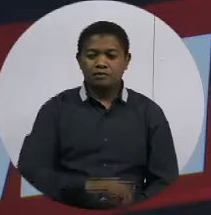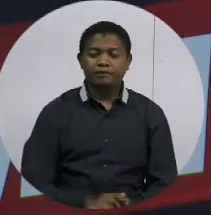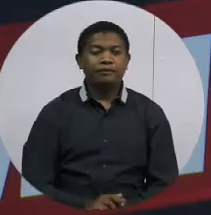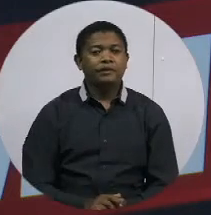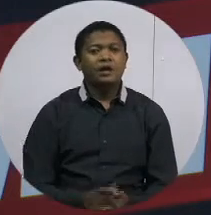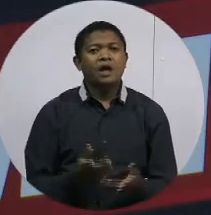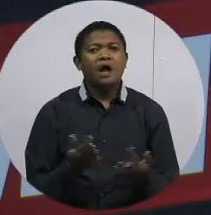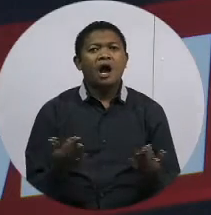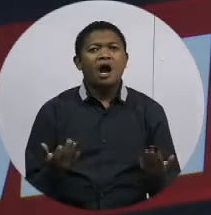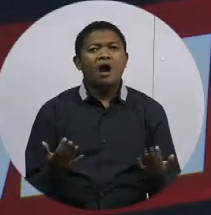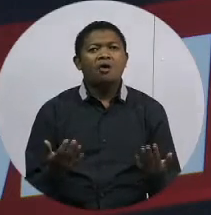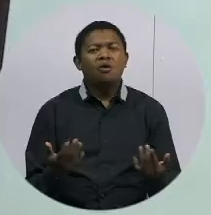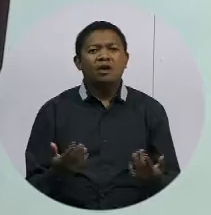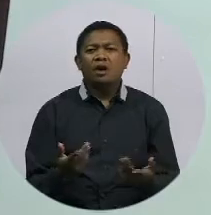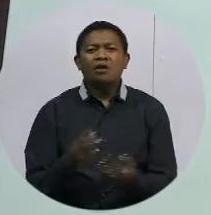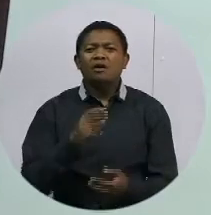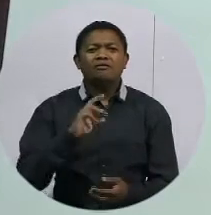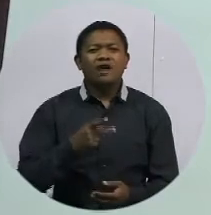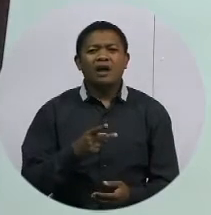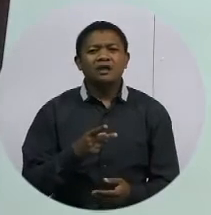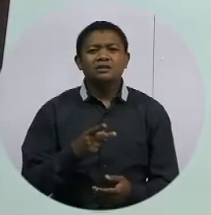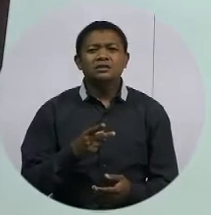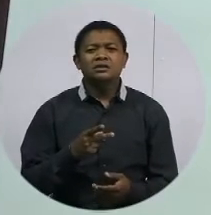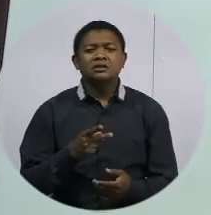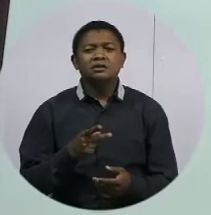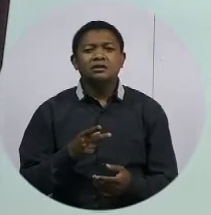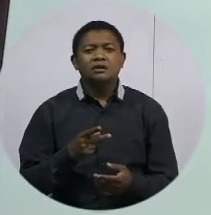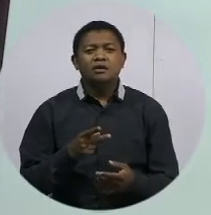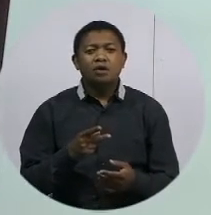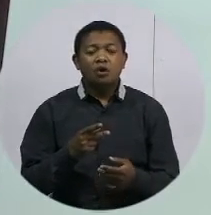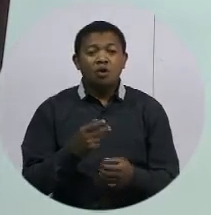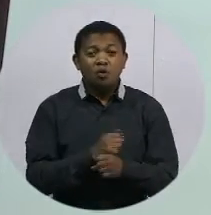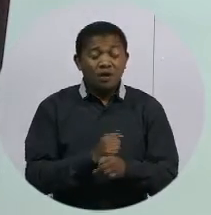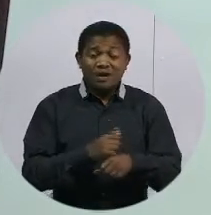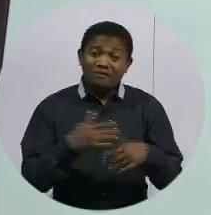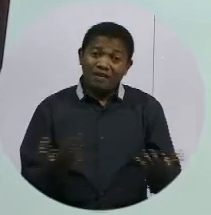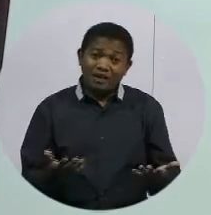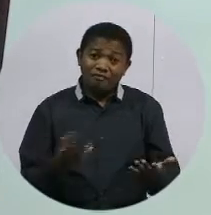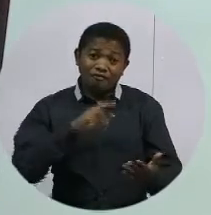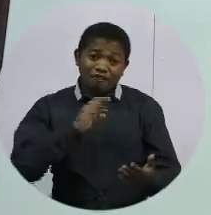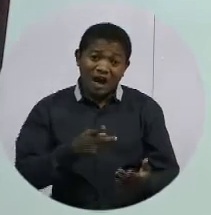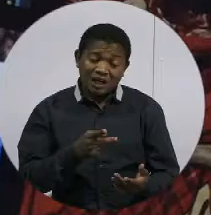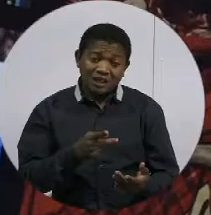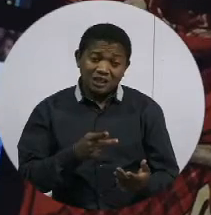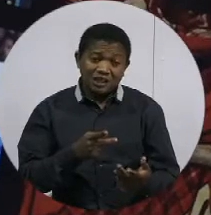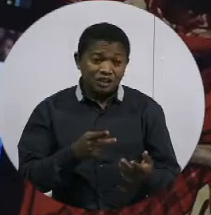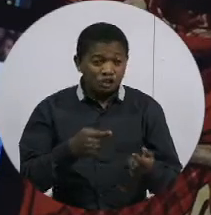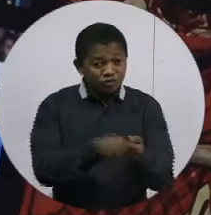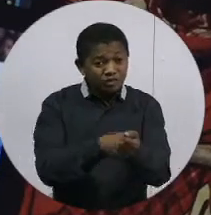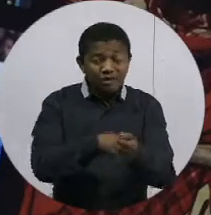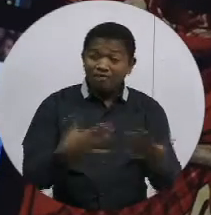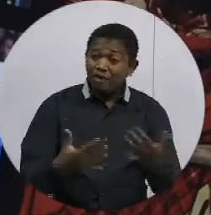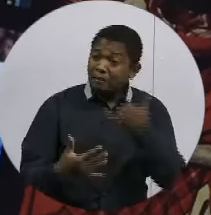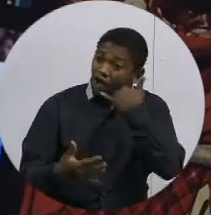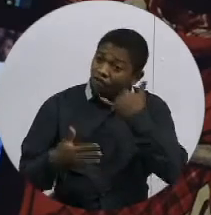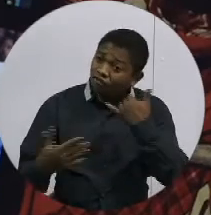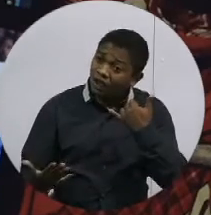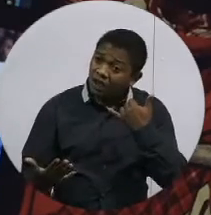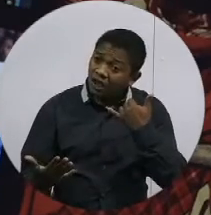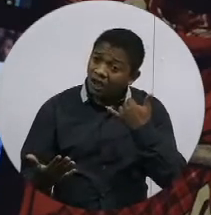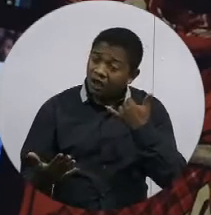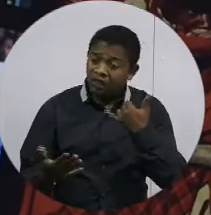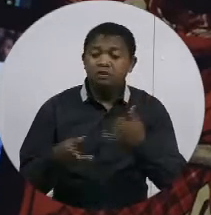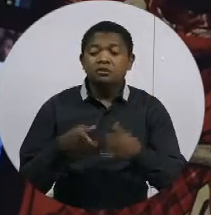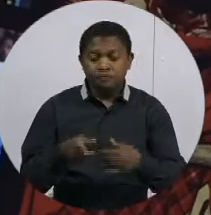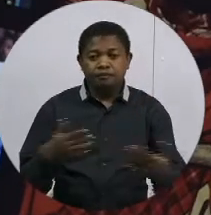fitiliana? Mazava ho azy, tokony antsoina daholy a izay olona rehetra nanao fitiliana anambarana aminy